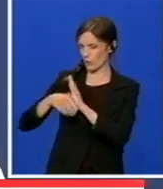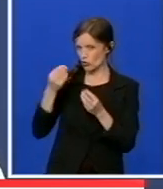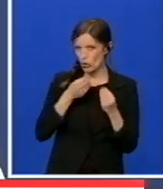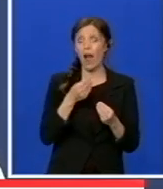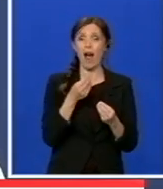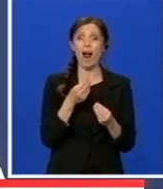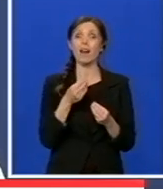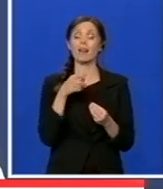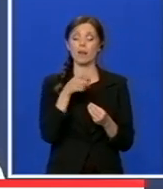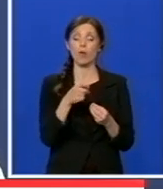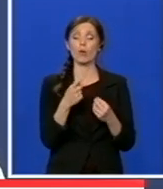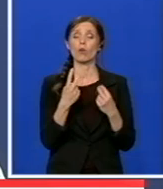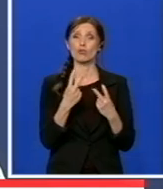se